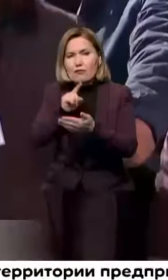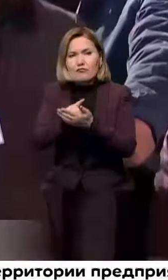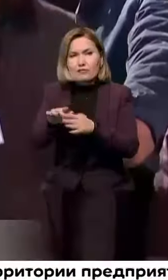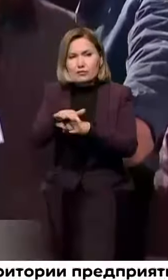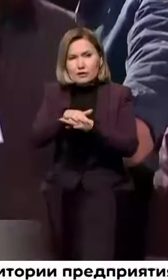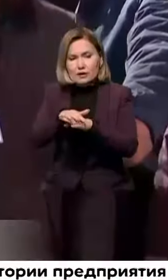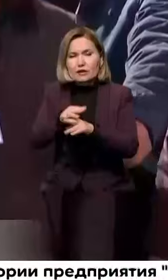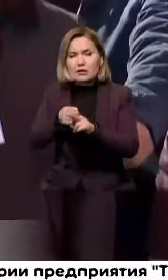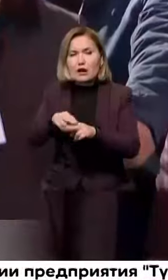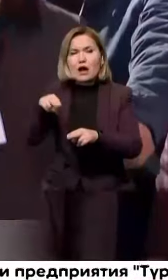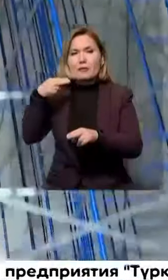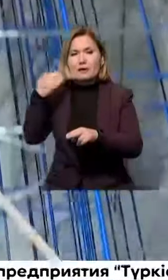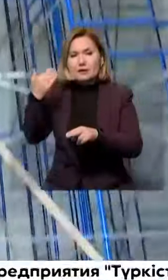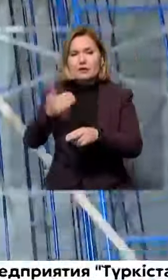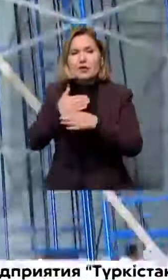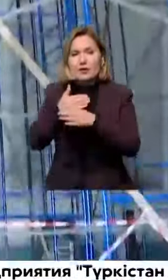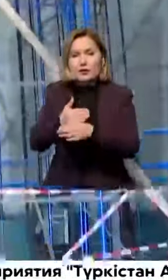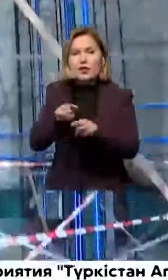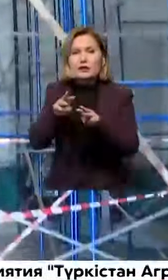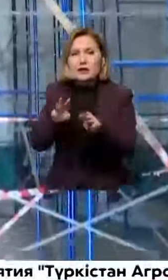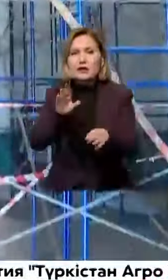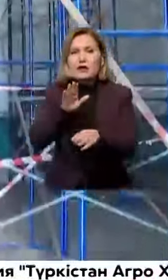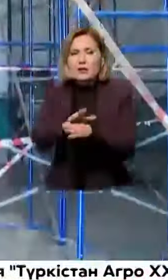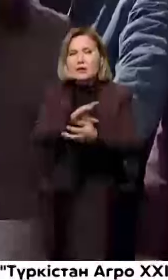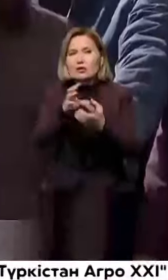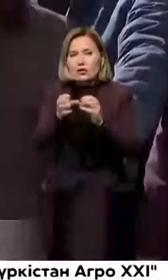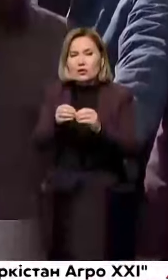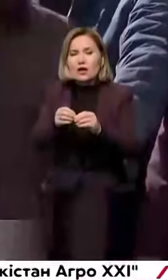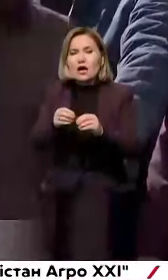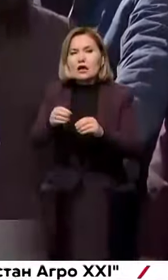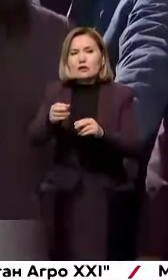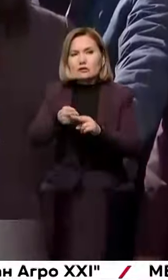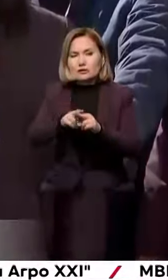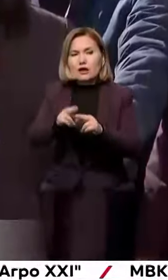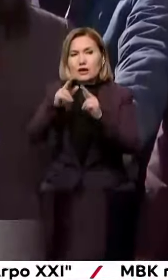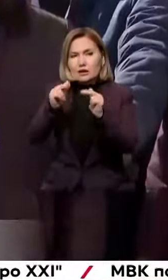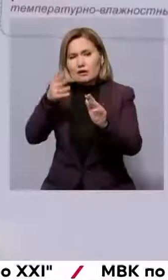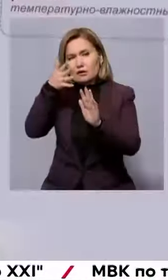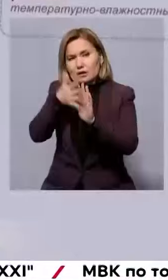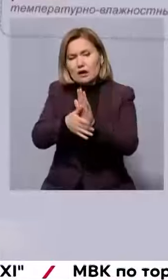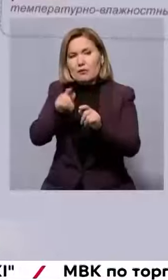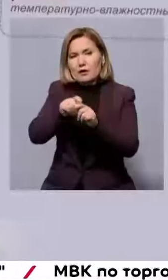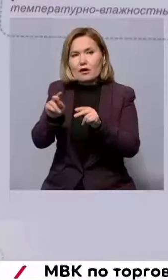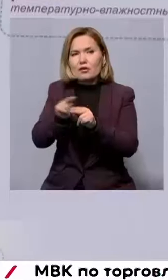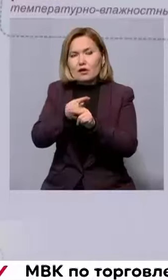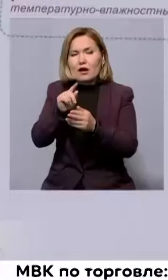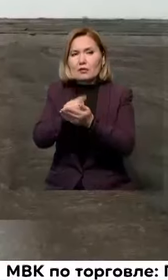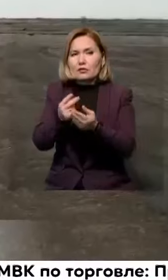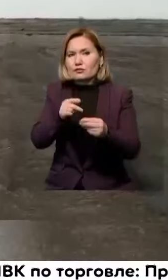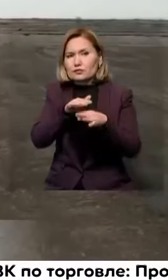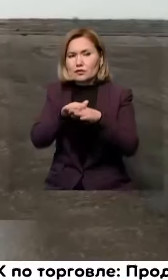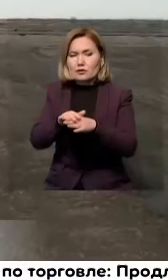болады. Мемлекет басшысы тез тапсырма берді. Қазір зерттеулерді дұрыстап өткізіп, нәтижесін алып, осыны шара қабылдау